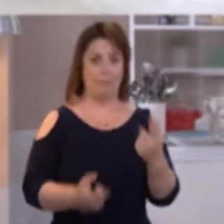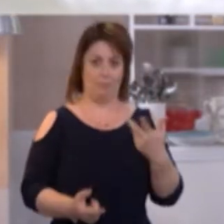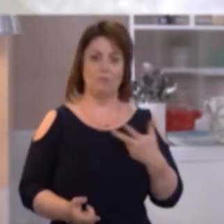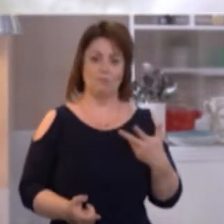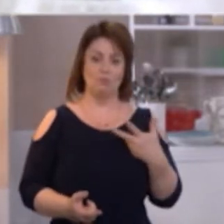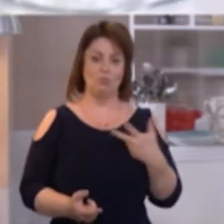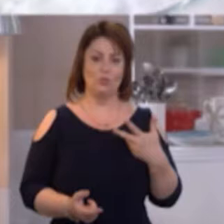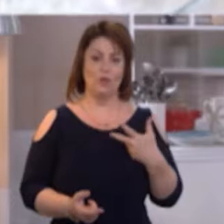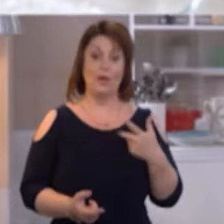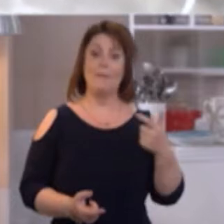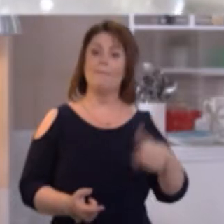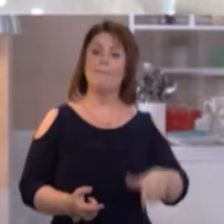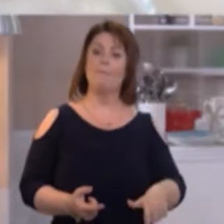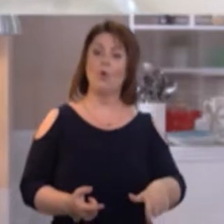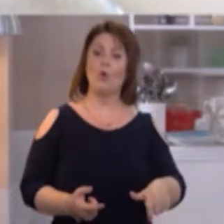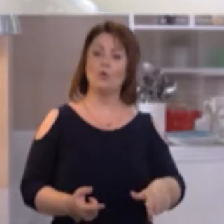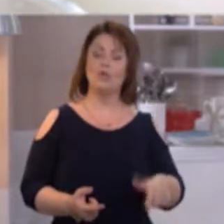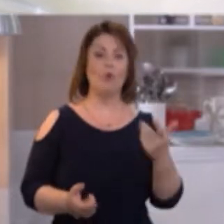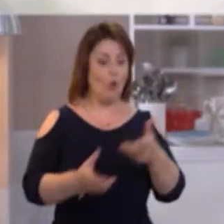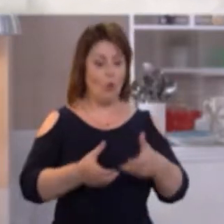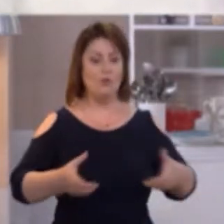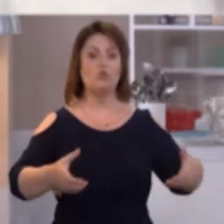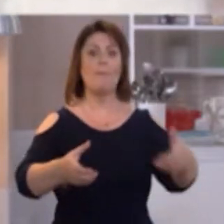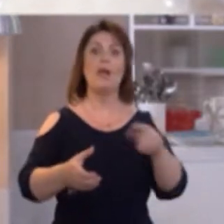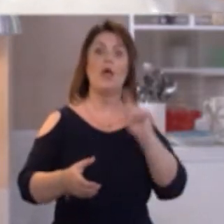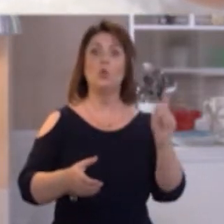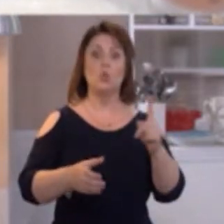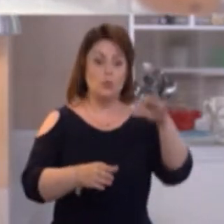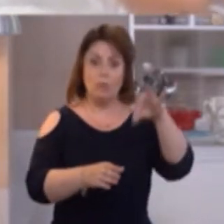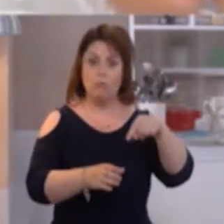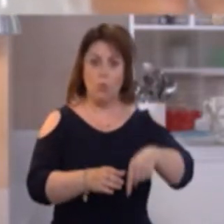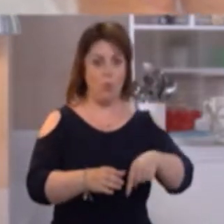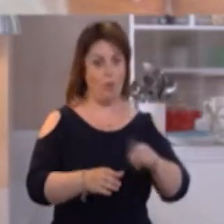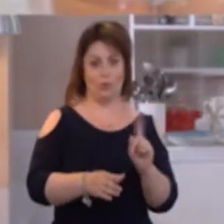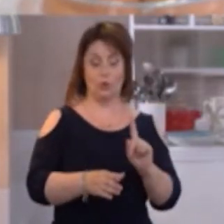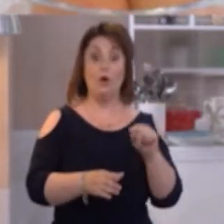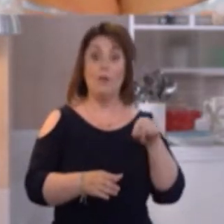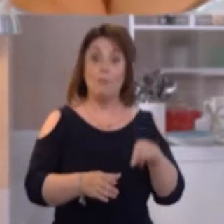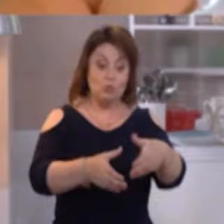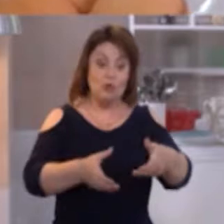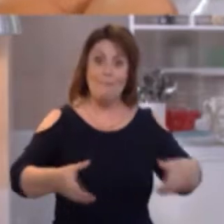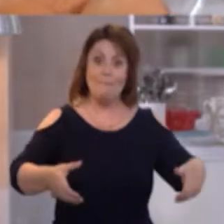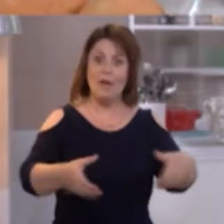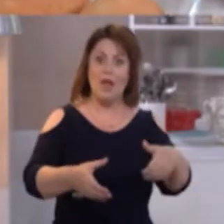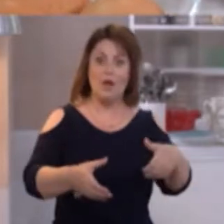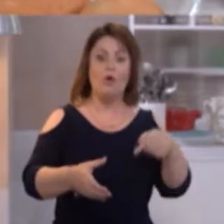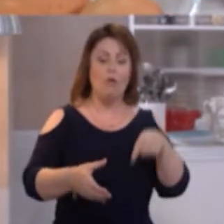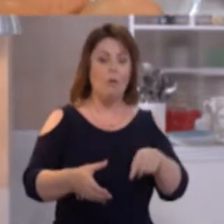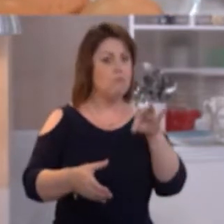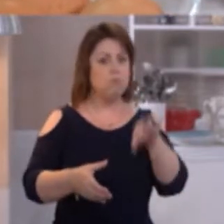perché seguiamo la storia che non tutte le ciambelle riescono col buco, perché il nostro ciambellone non avrà il buco.